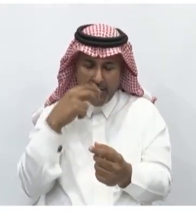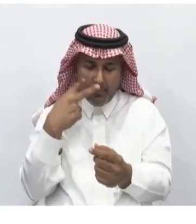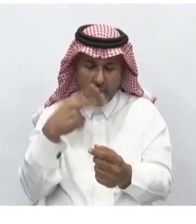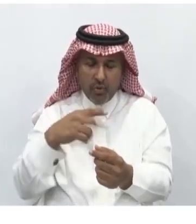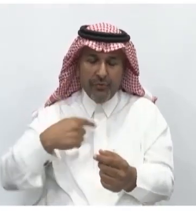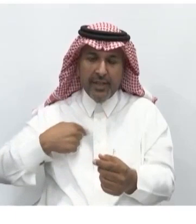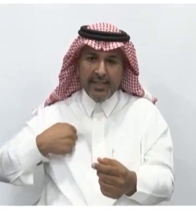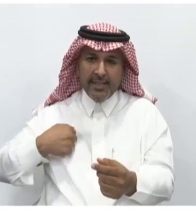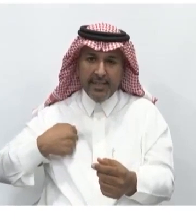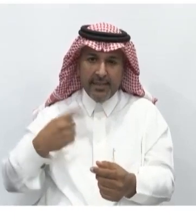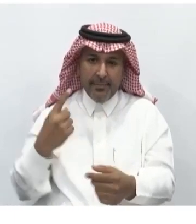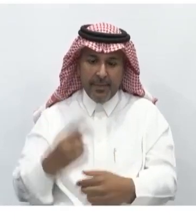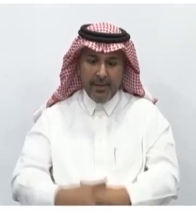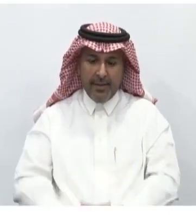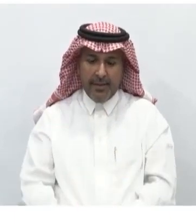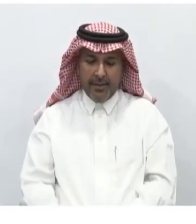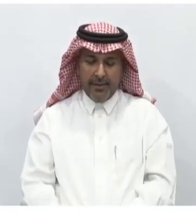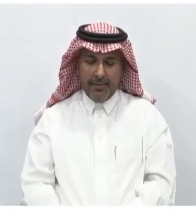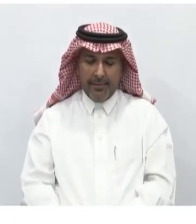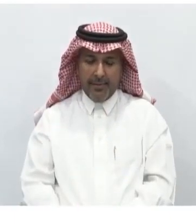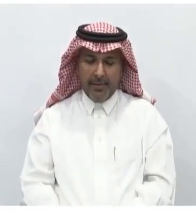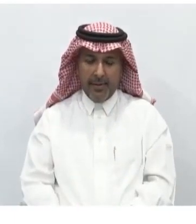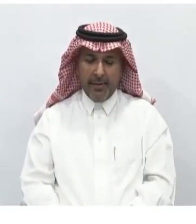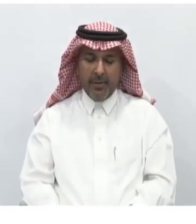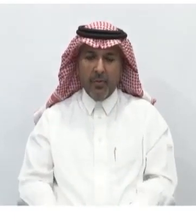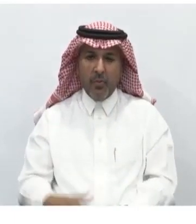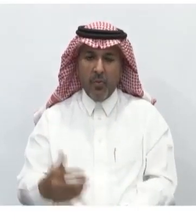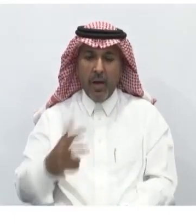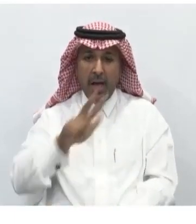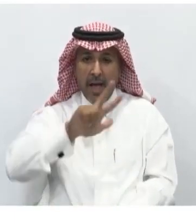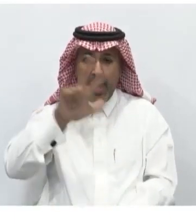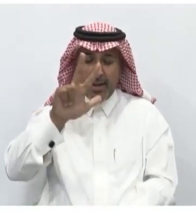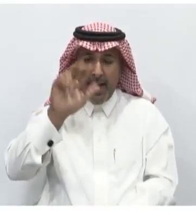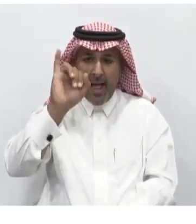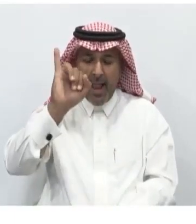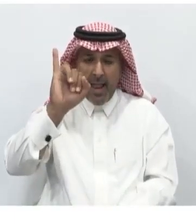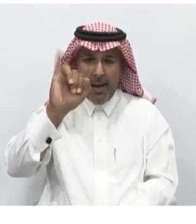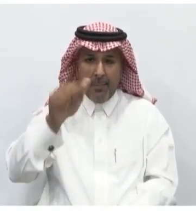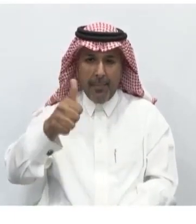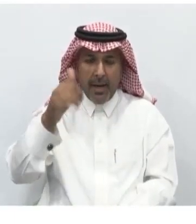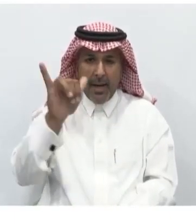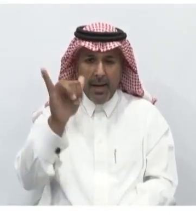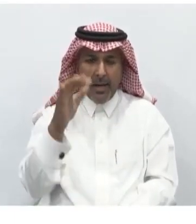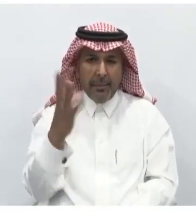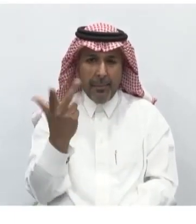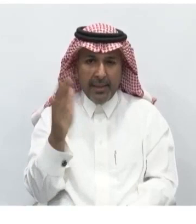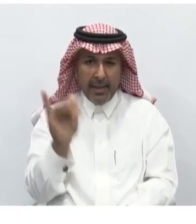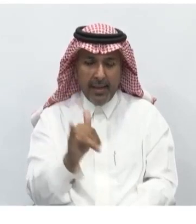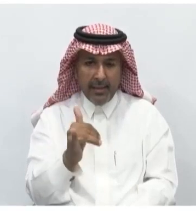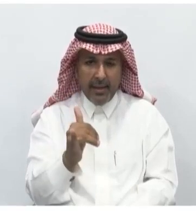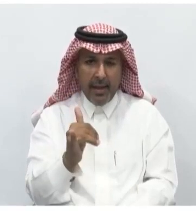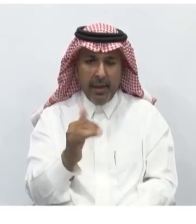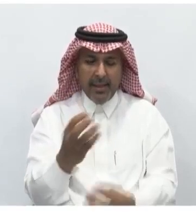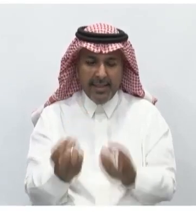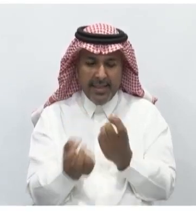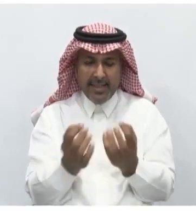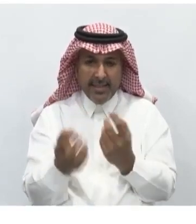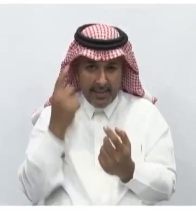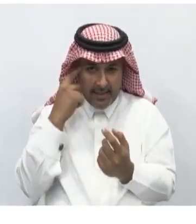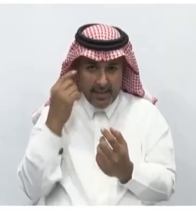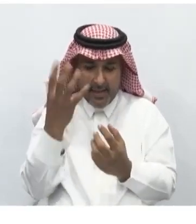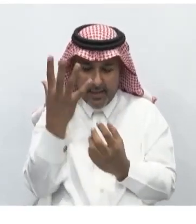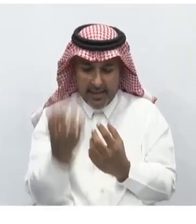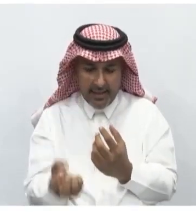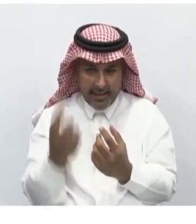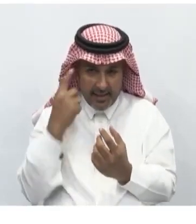بمول واحد من المركب. يتكون الملح اللامائي عند تسخين الملح المائي. نقوم الآن